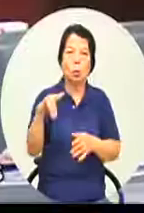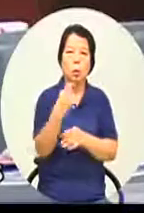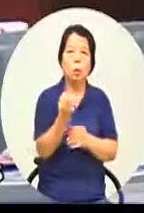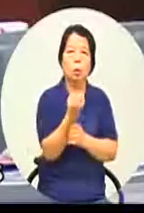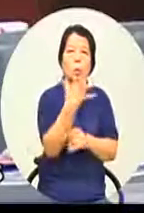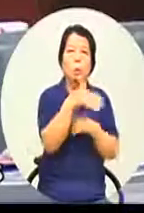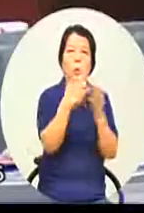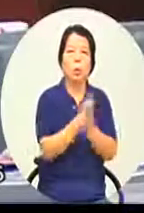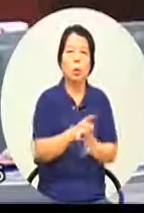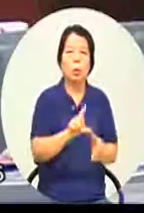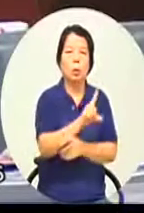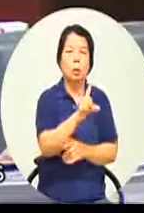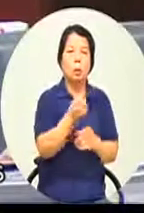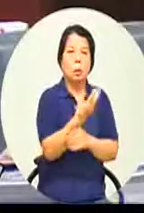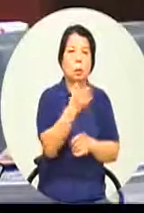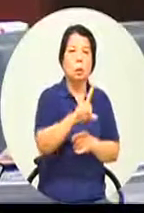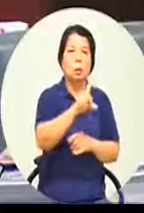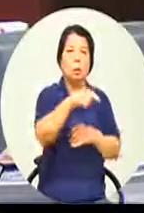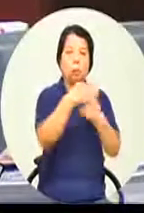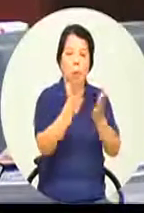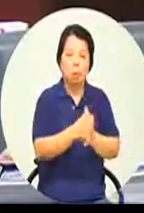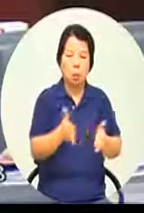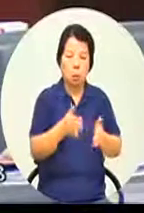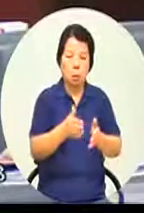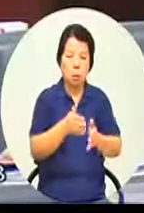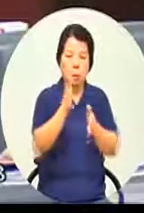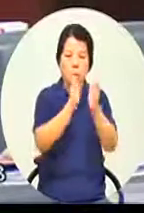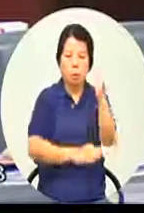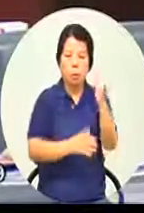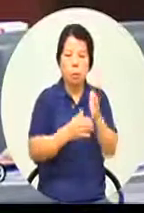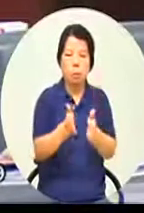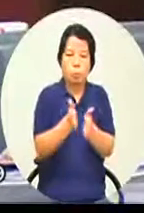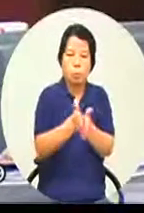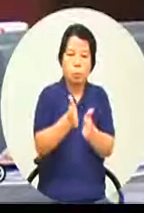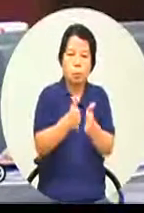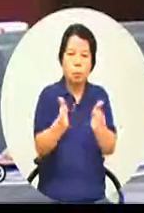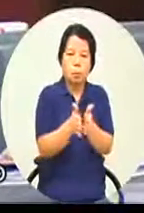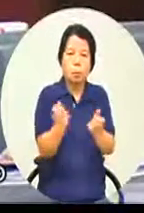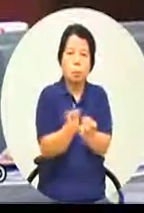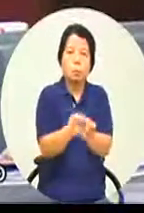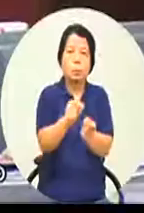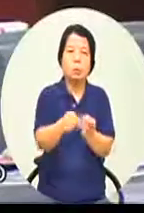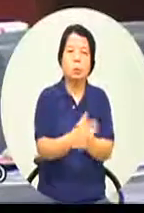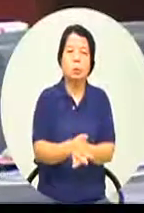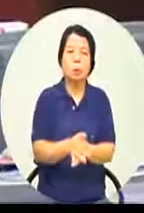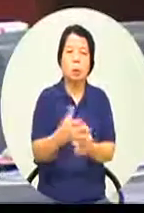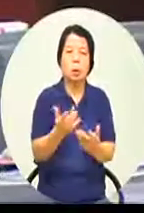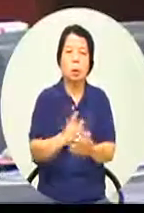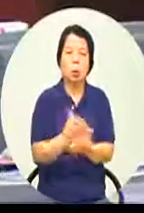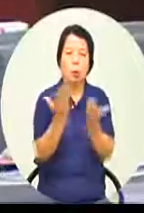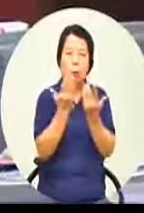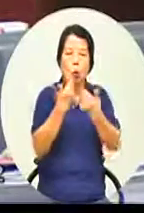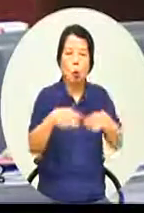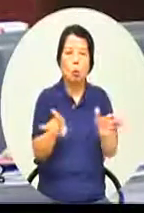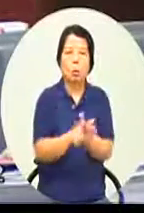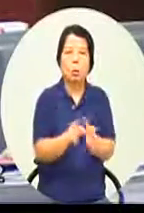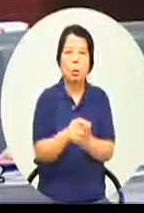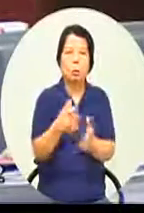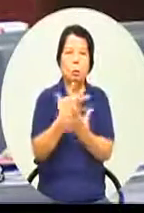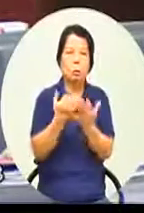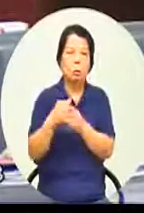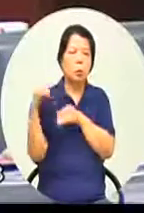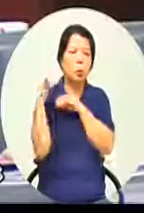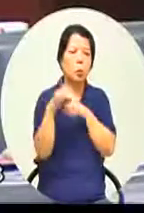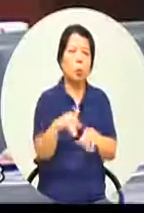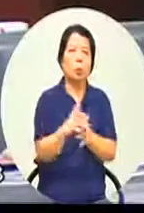跟新山国小的后门刚好隔一墙啊。啊，所以每次放学的时候，这边都涌出一大堆的学生，